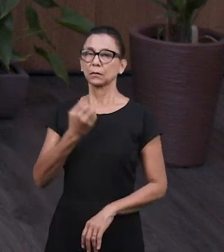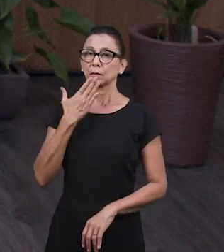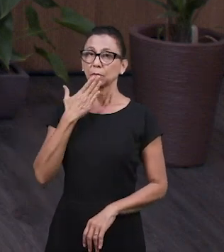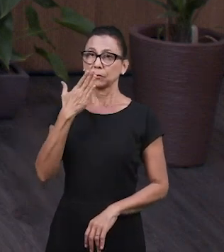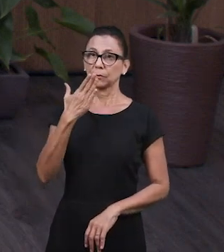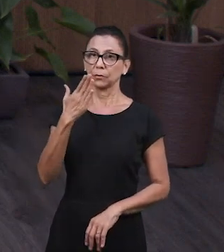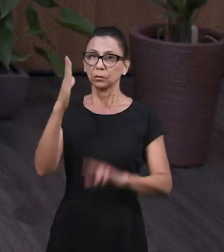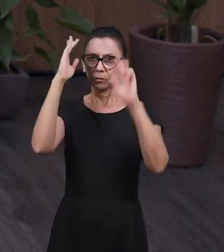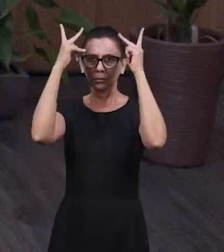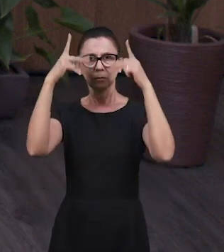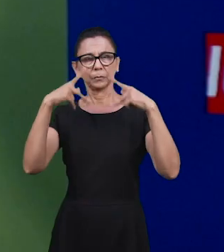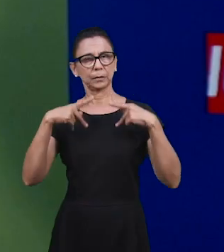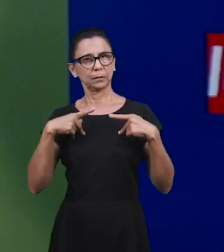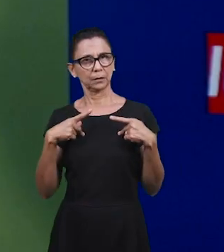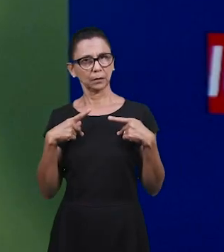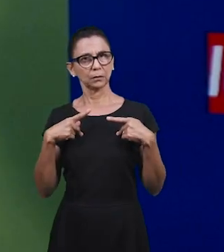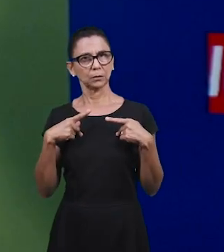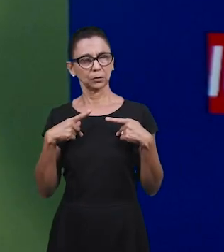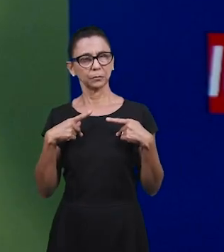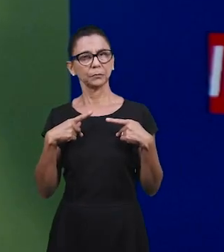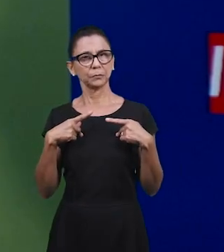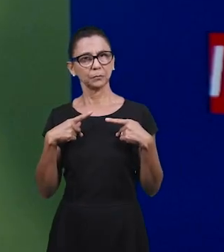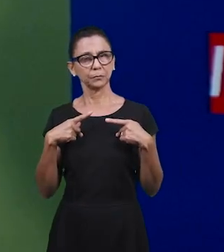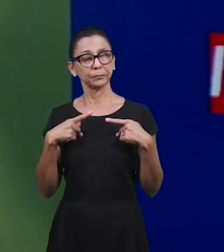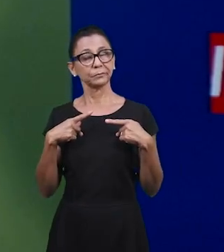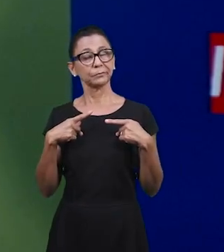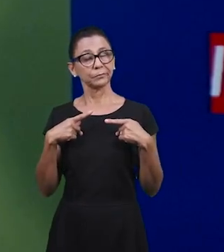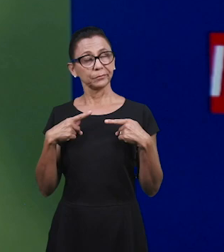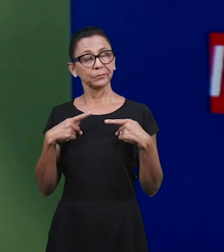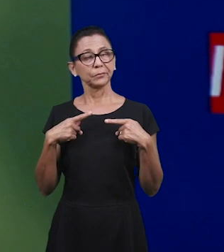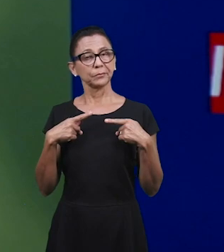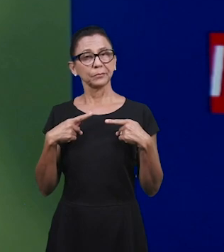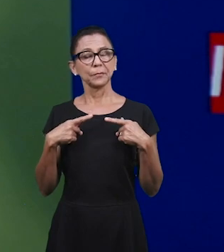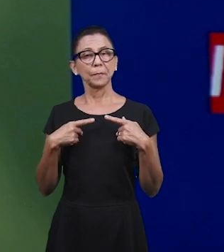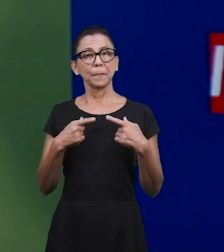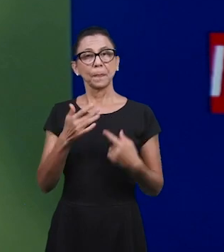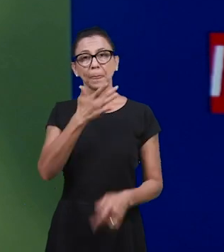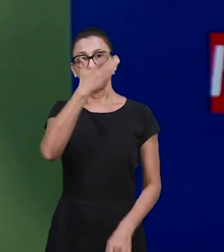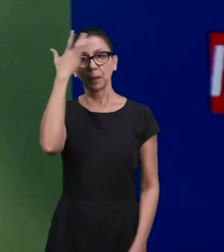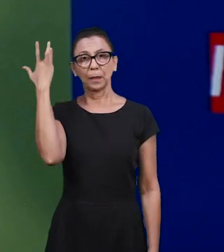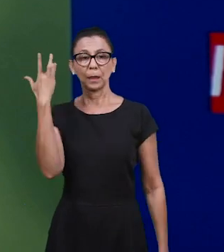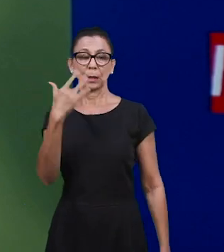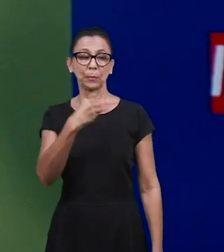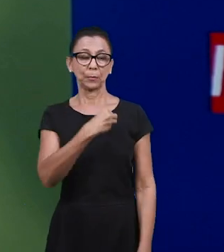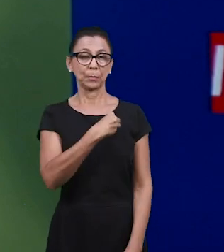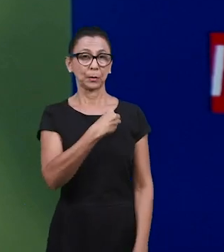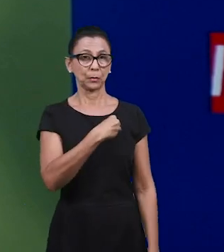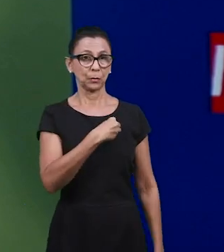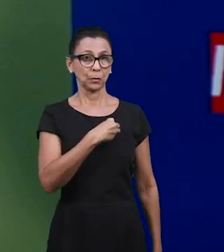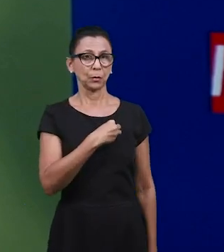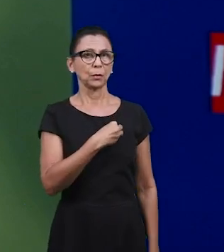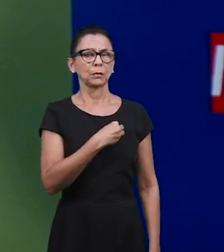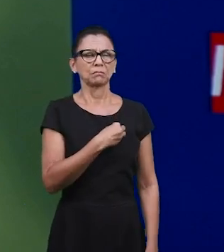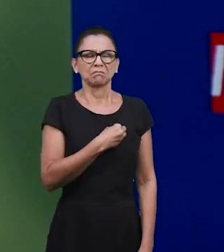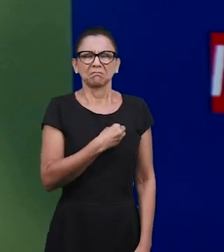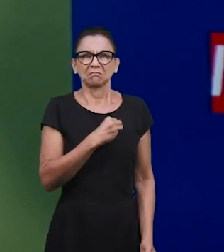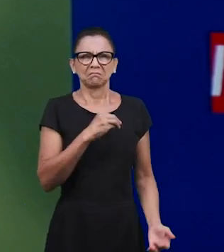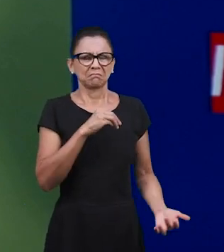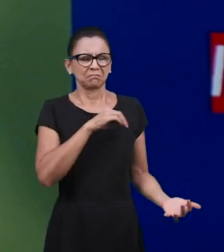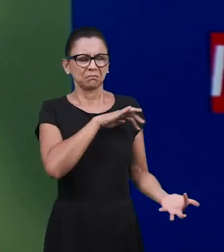salut établi en faveur de l'homme. La situation du pécheur est comme